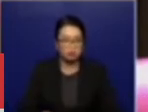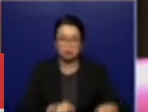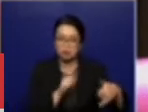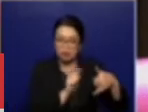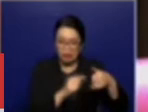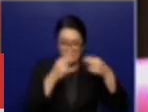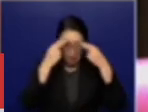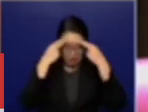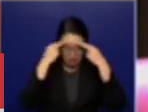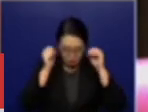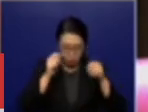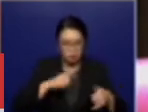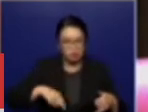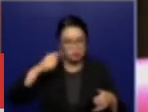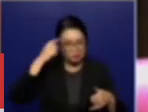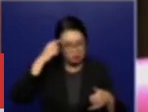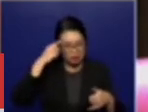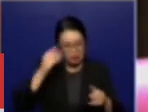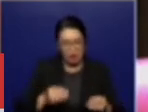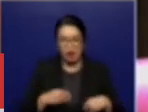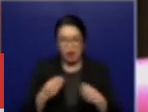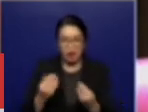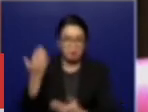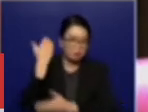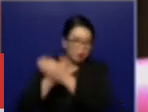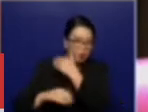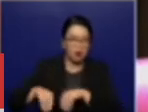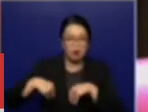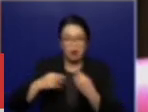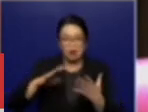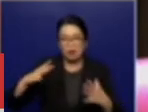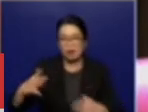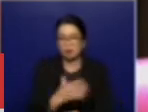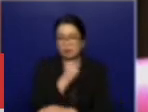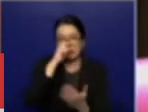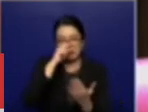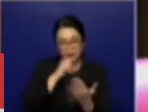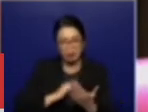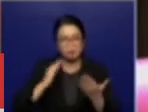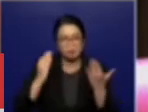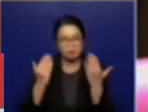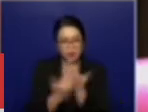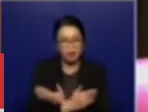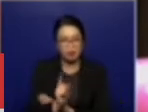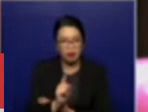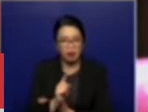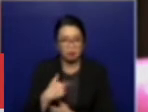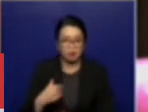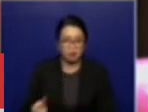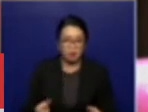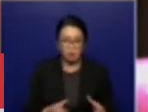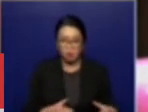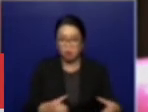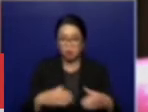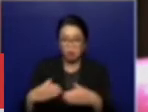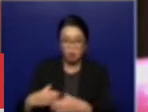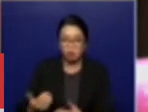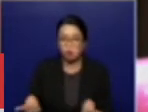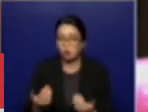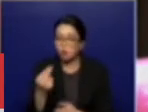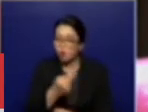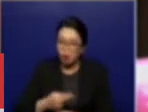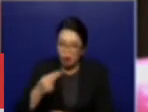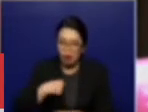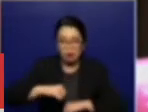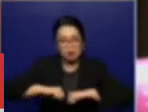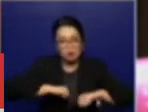าใหม่ของการเมืองไทยยังไม่เคยเกิดขึ้นมาก่อนปรากฏการณ์ครับมีการรวมตัวกันของลูกหลานเยาวชนคนไ